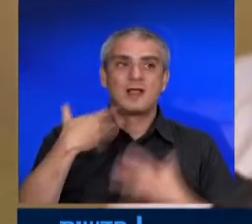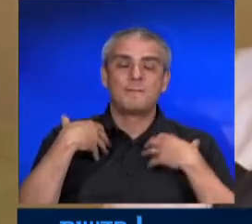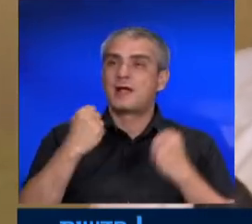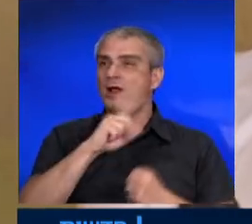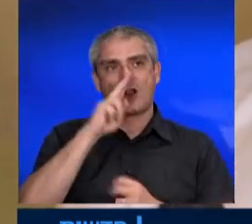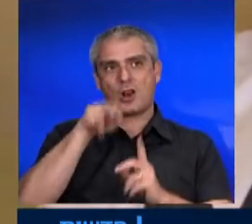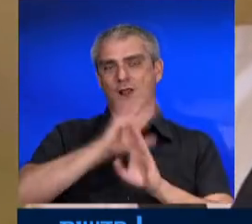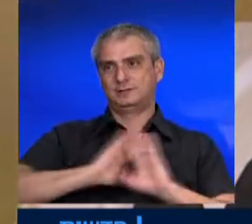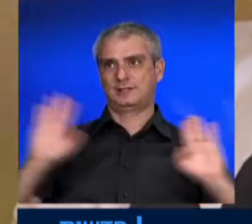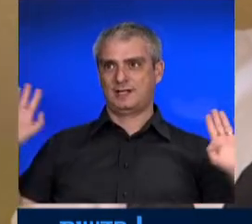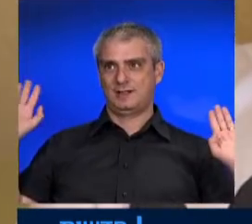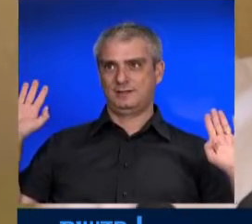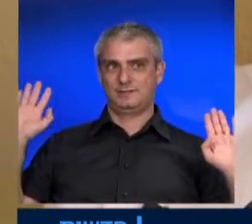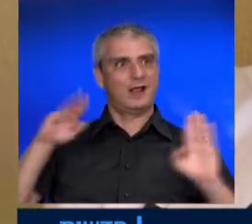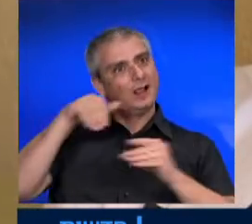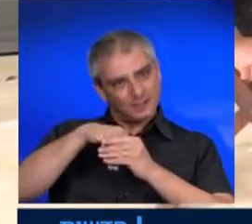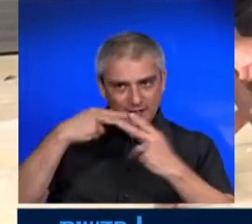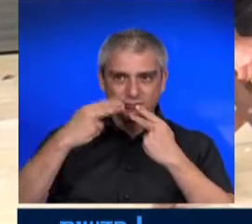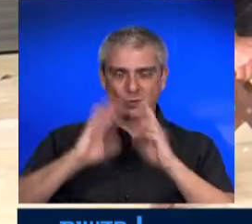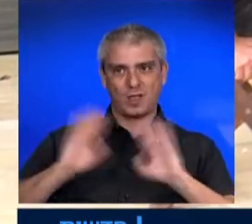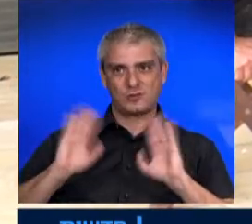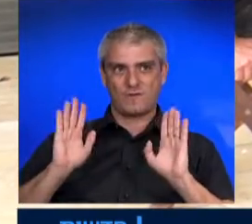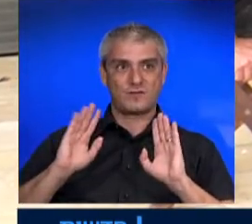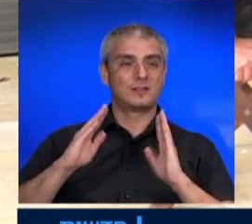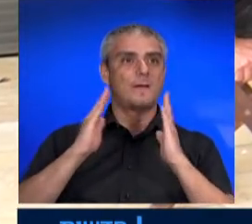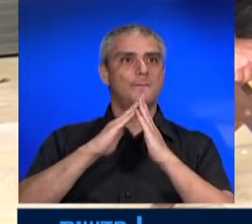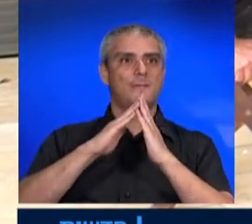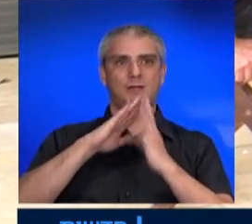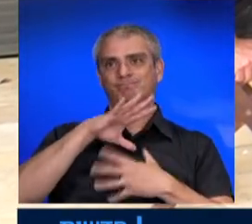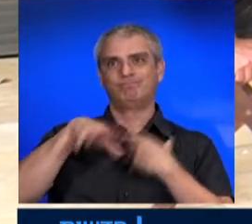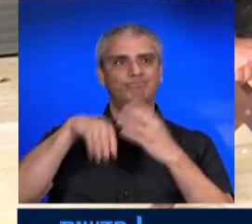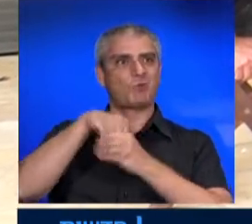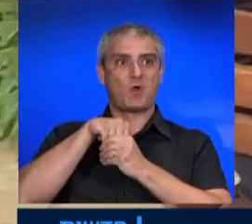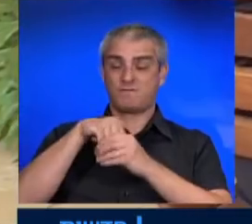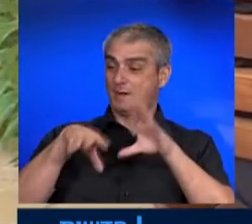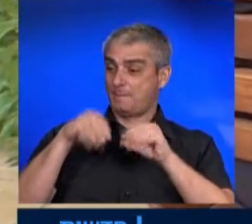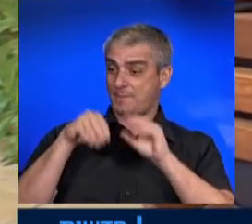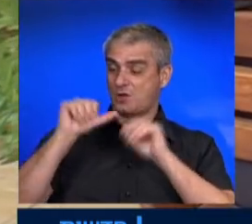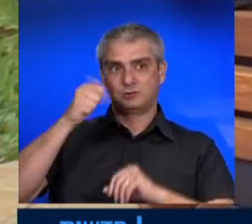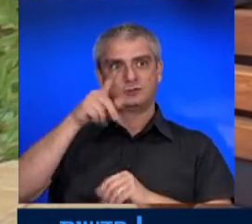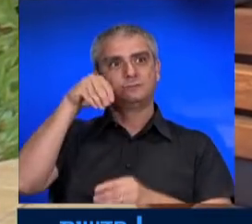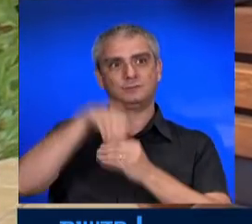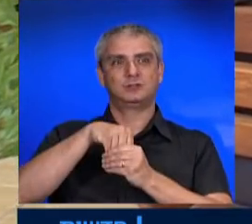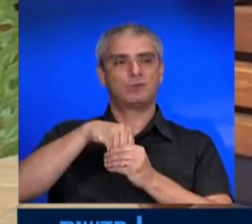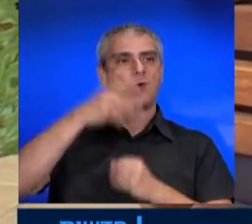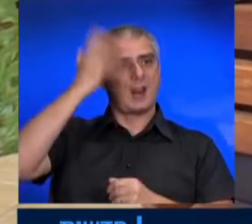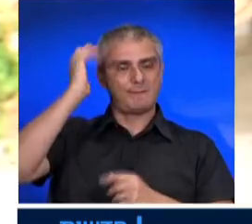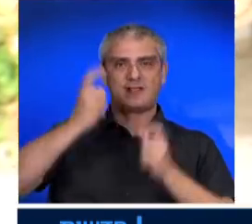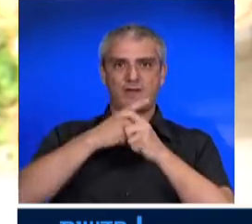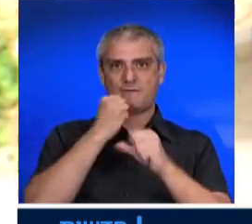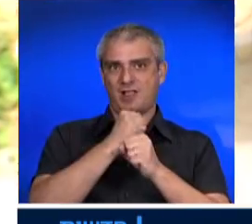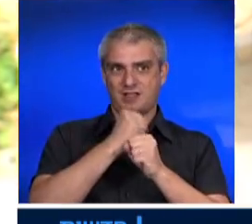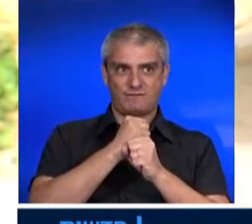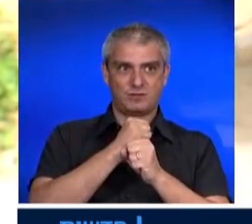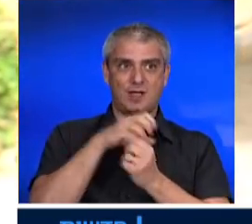לא נסתכל. אל תיכנסו לתגובות. הבית מעורב מאוד. עד בחירות מועד א' הם הצביעו לפיד ומפלגת העבודה.